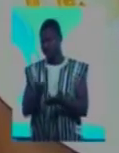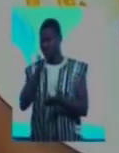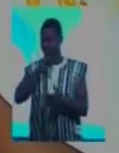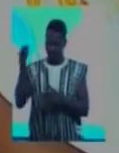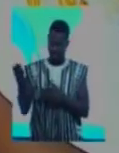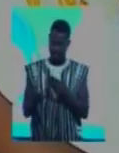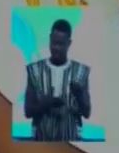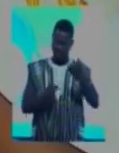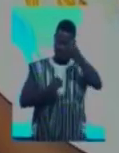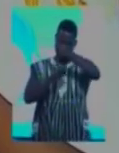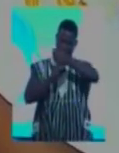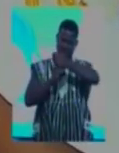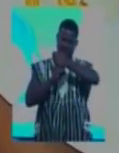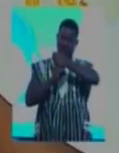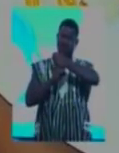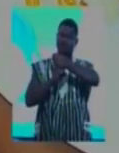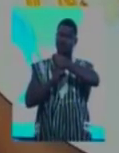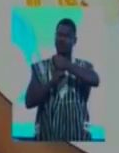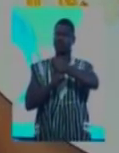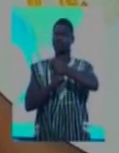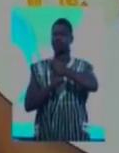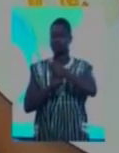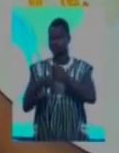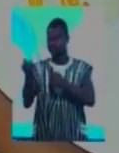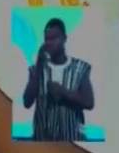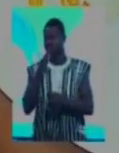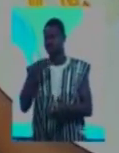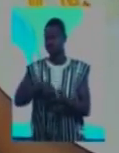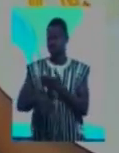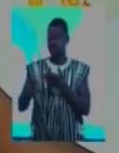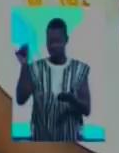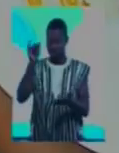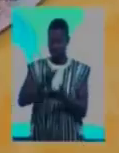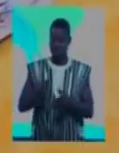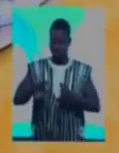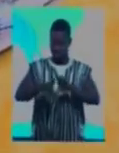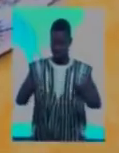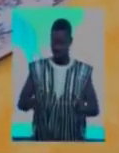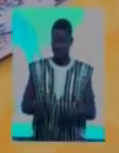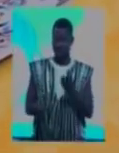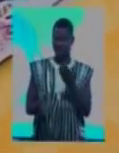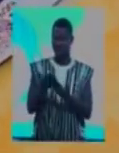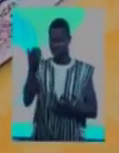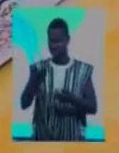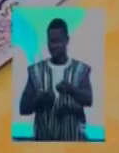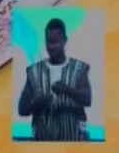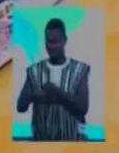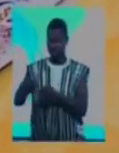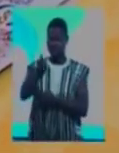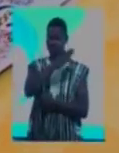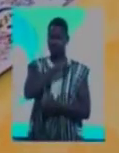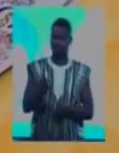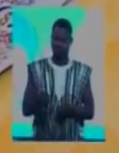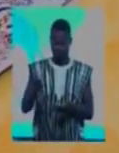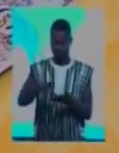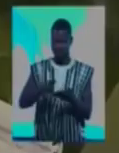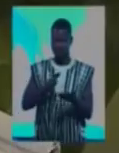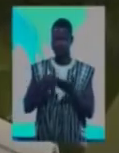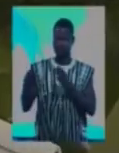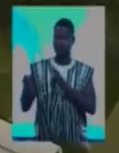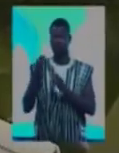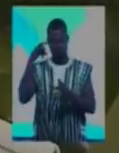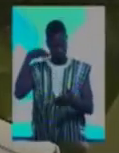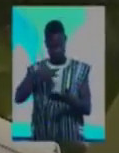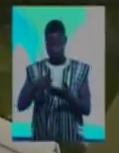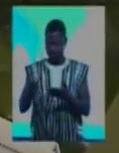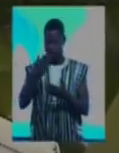sécuriser ces espaces et de favoriser leur meilleure gestion. C'est donc un rapport d'étude résumé sous forme